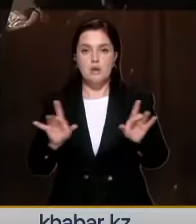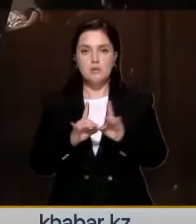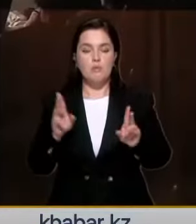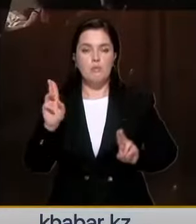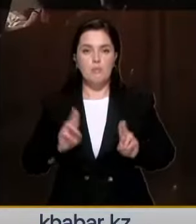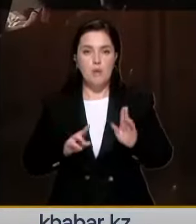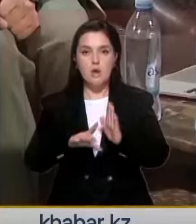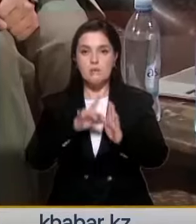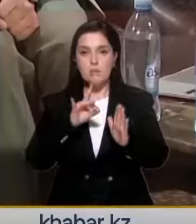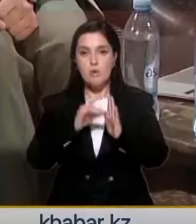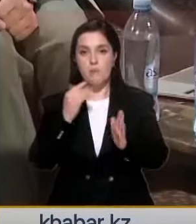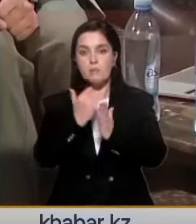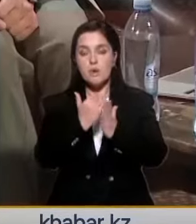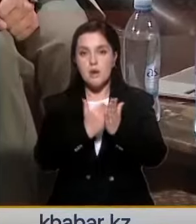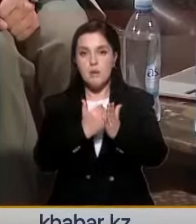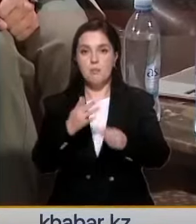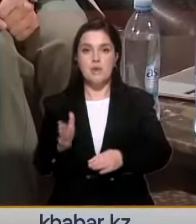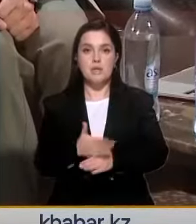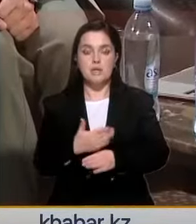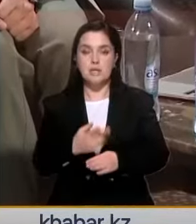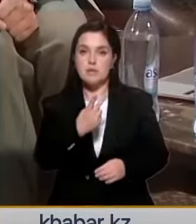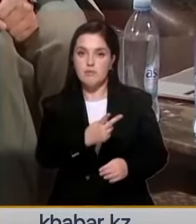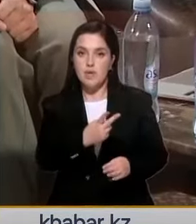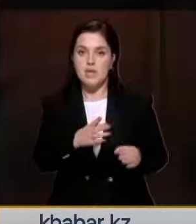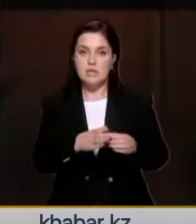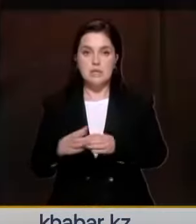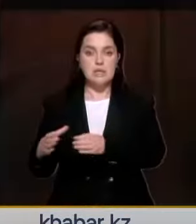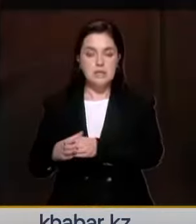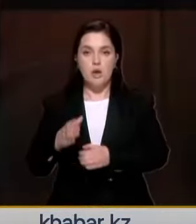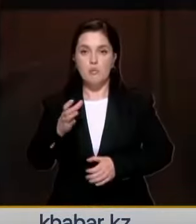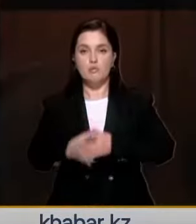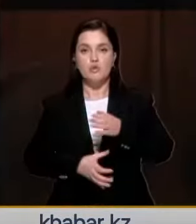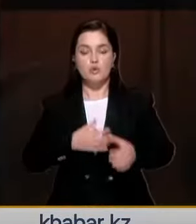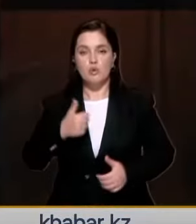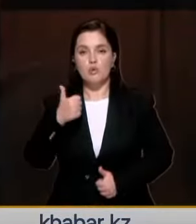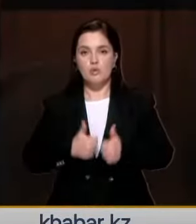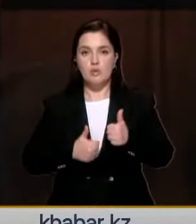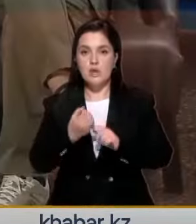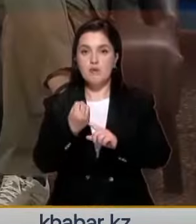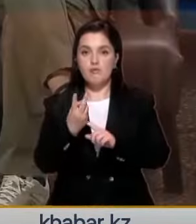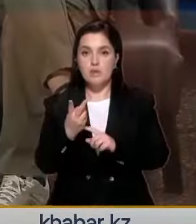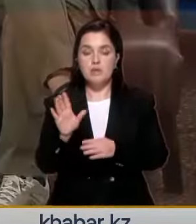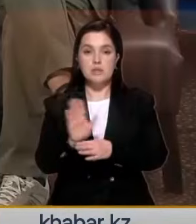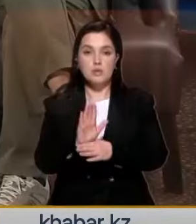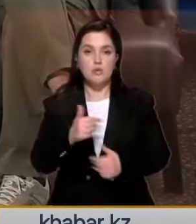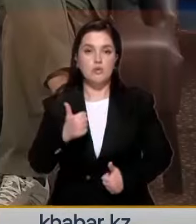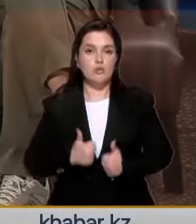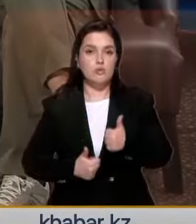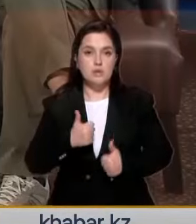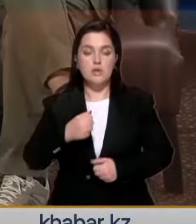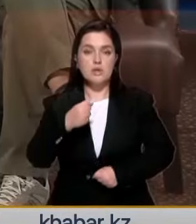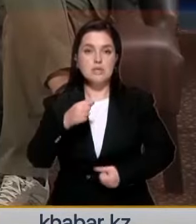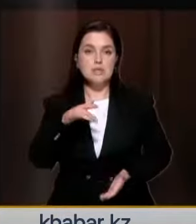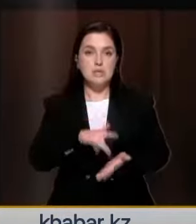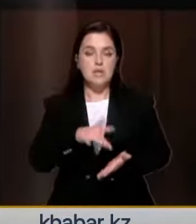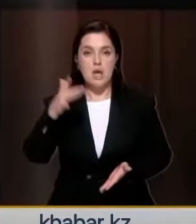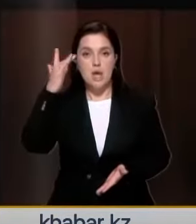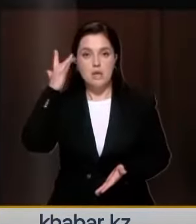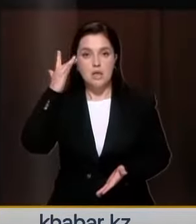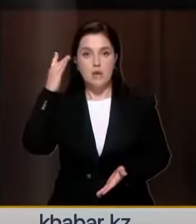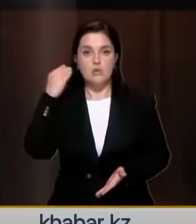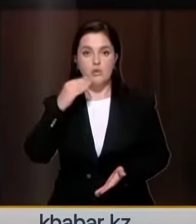отбора программа фестиваля разделена на две секции в международном конкурсе 12 лент в конкурсе стран Центральной Азии тюркского